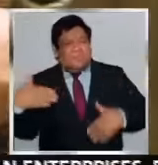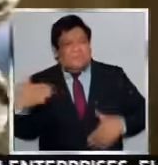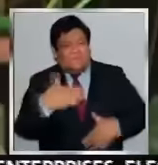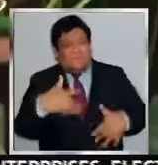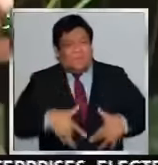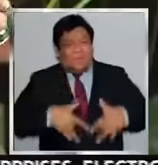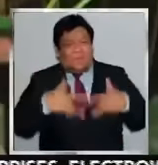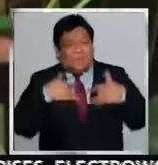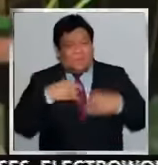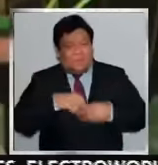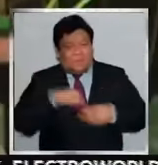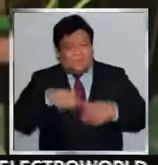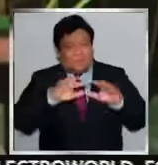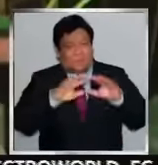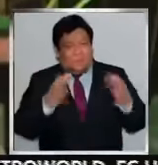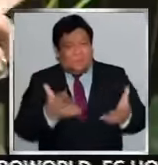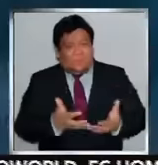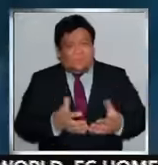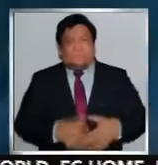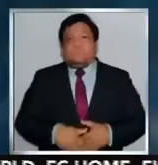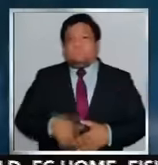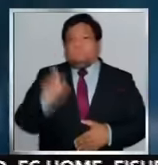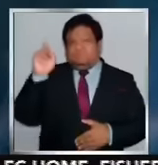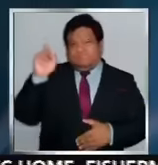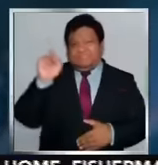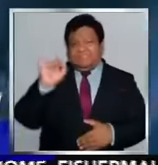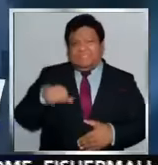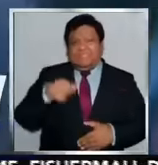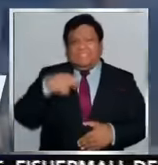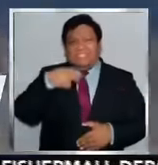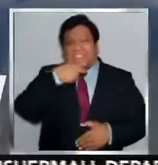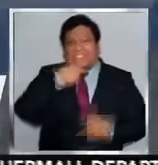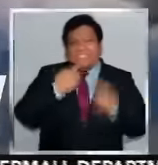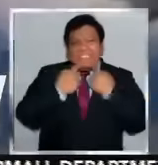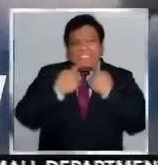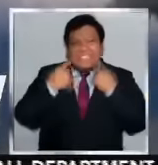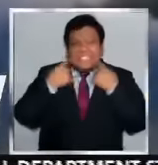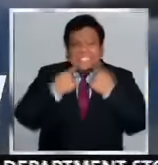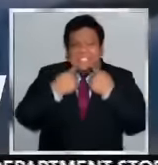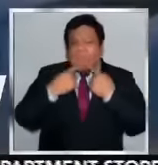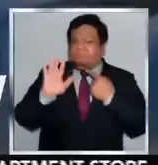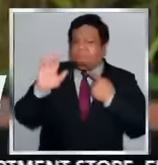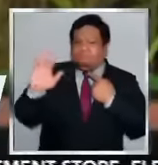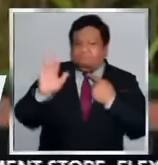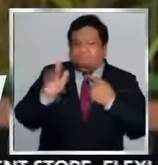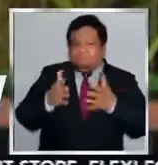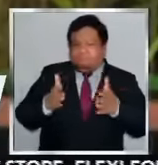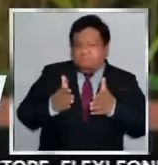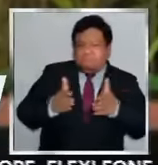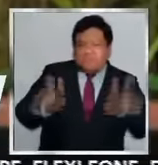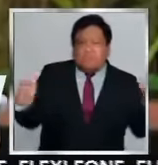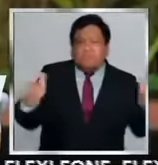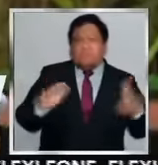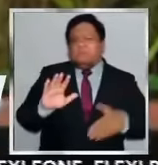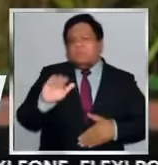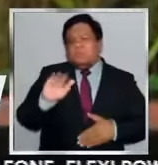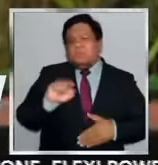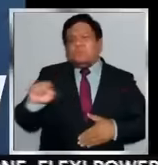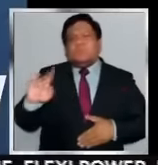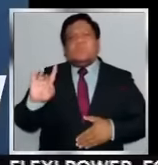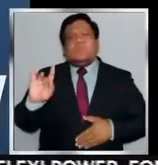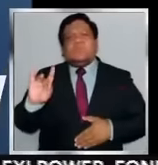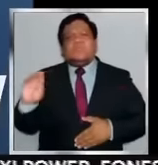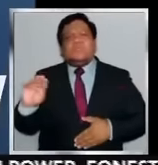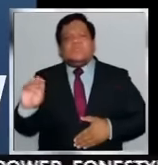ng Megalodon. Ang Megalodon ang isa sa pinakamalaking isda na nabuhay sa mundo. Pare sila lumaki ng 15 to 18 meters. Tatlong beses mas malaki kaysa sa Great White